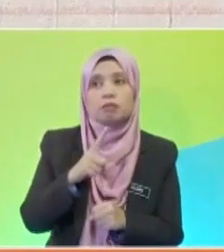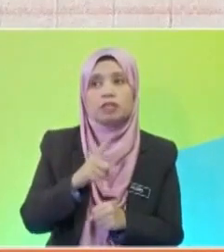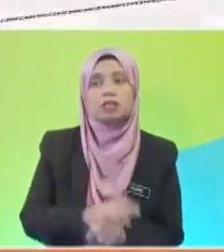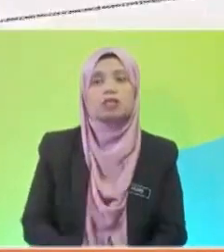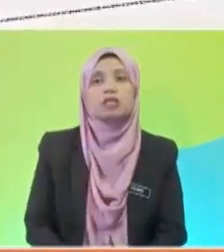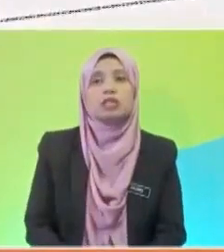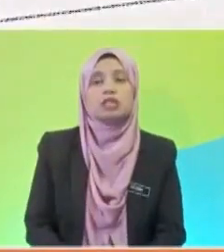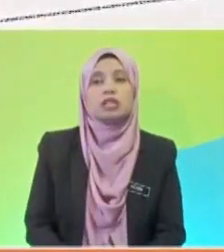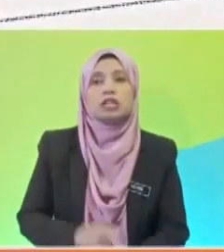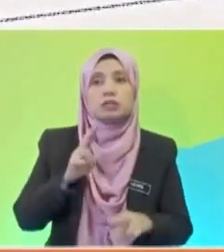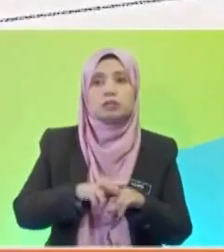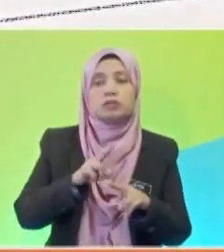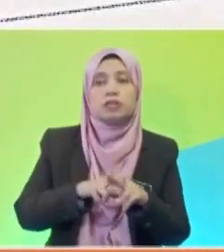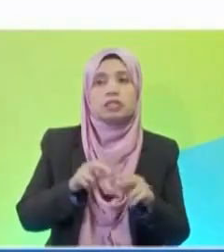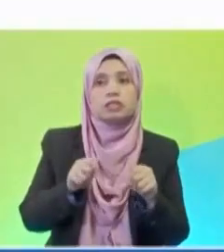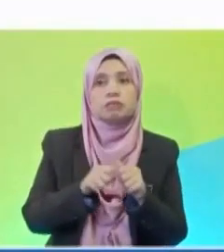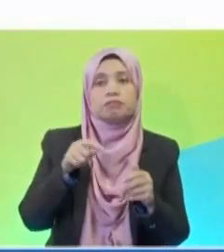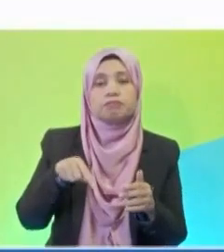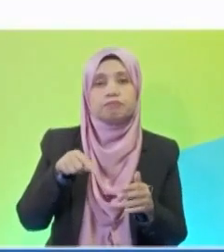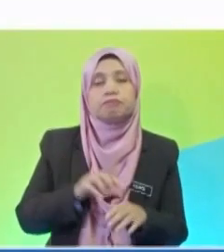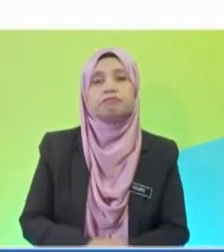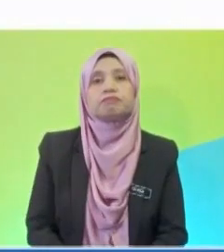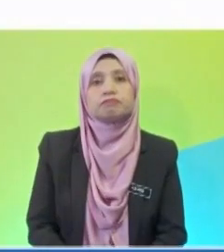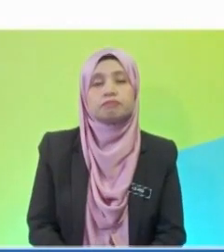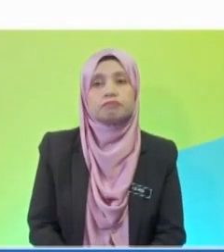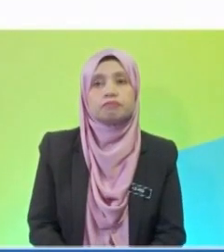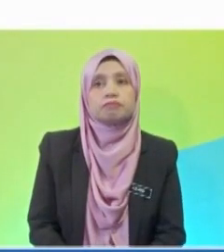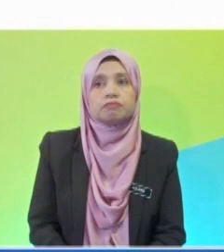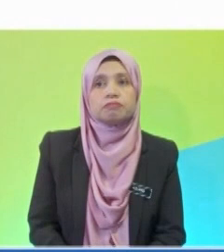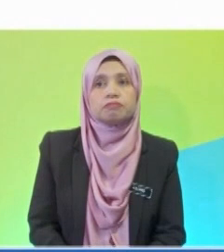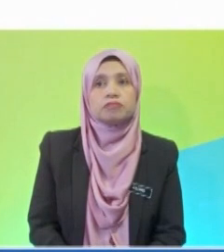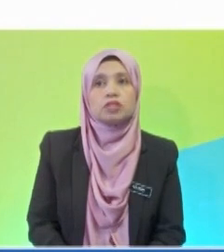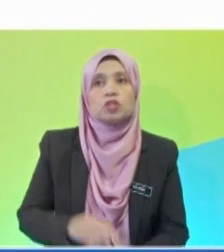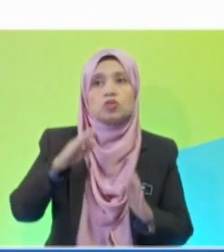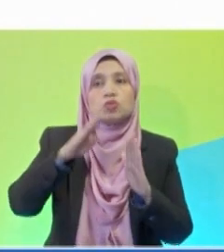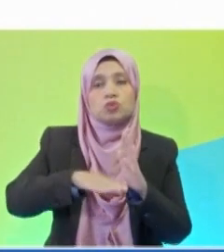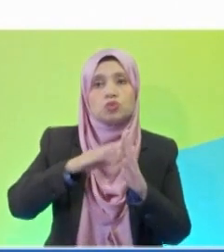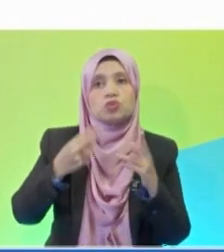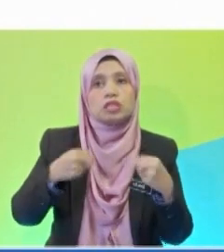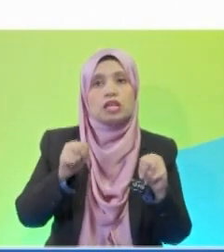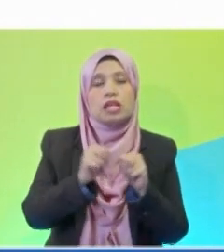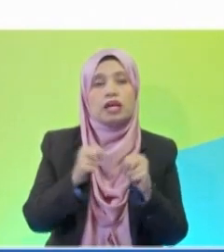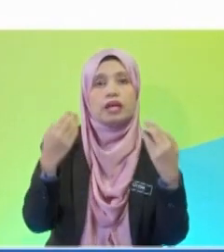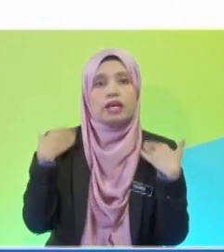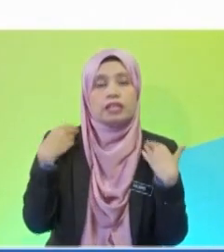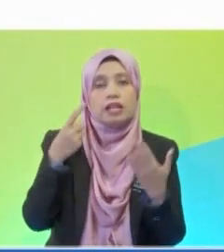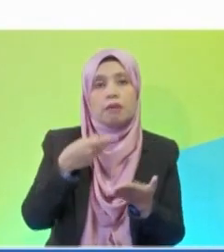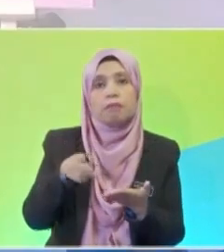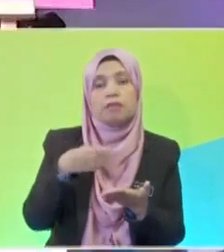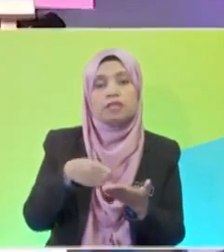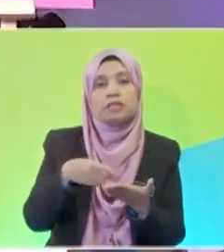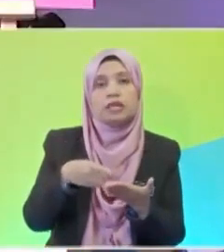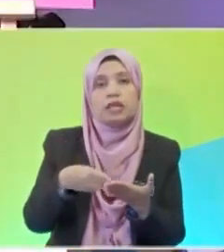Okey, kedudukan dia seperti ini. Ha. Susun nilai perbelanjaan hasil. Susun nilai adalah perbelanjaan hasil yang